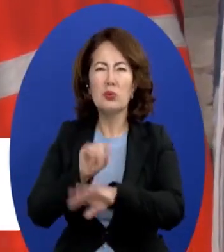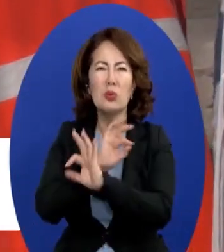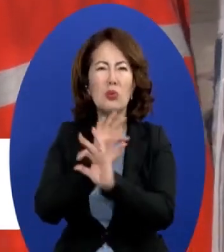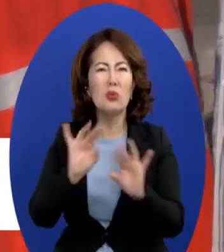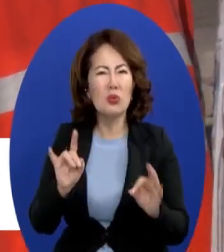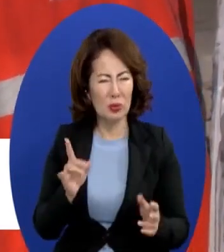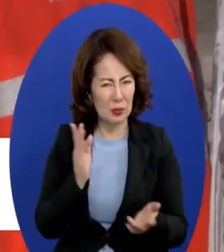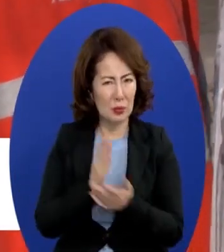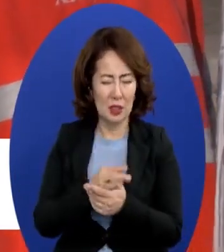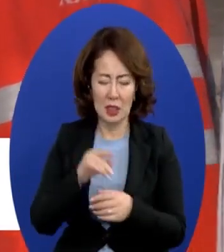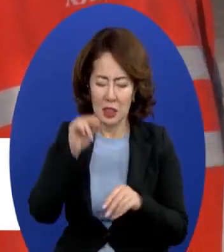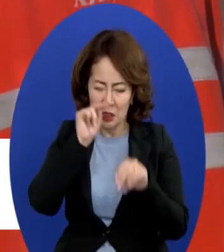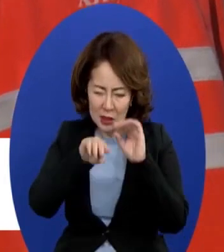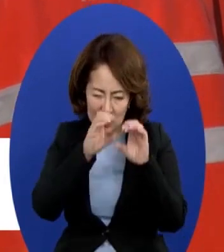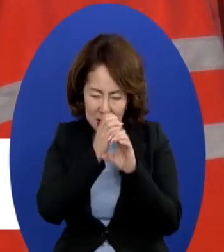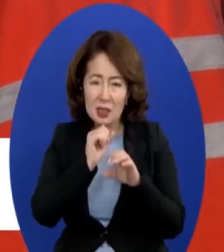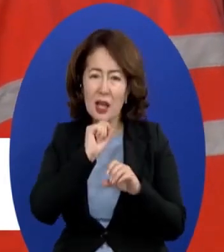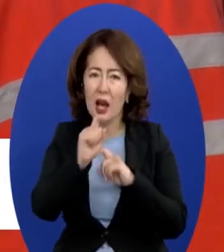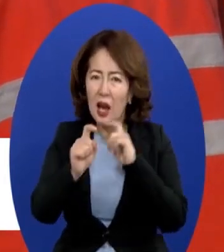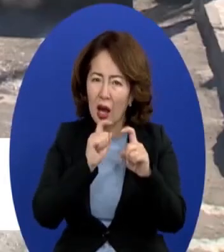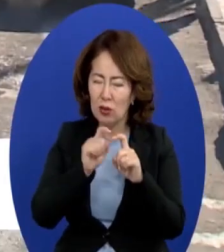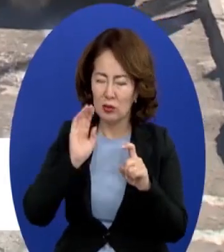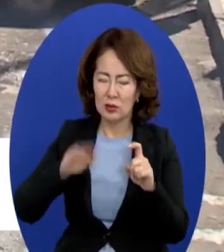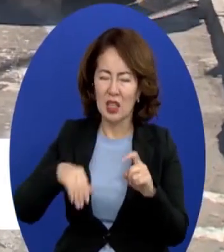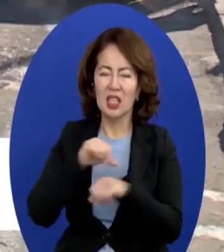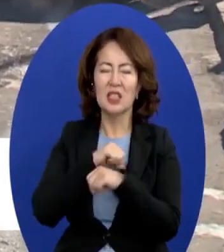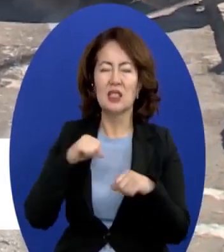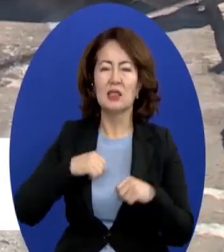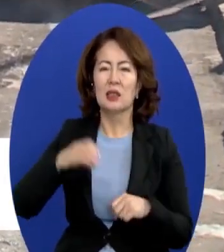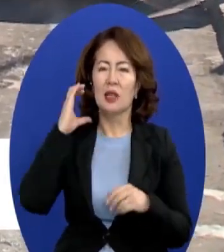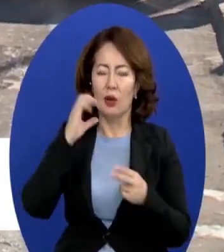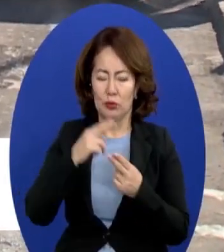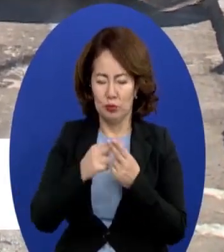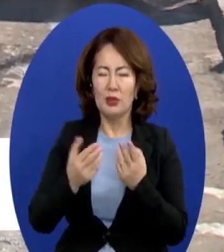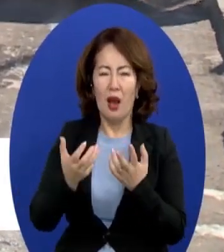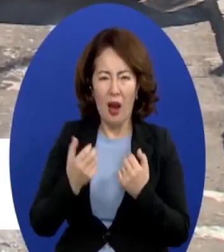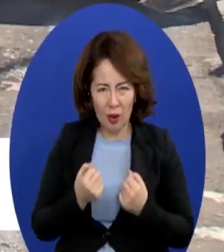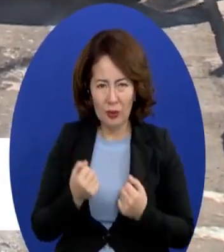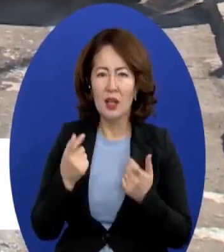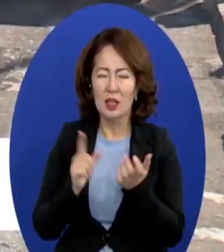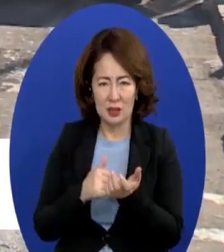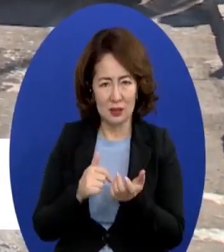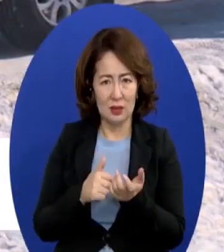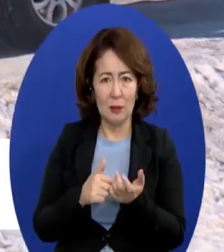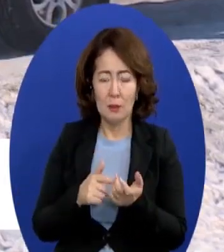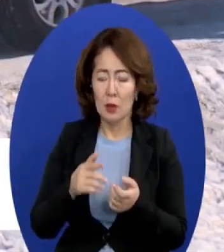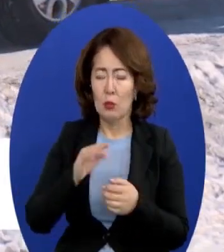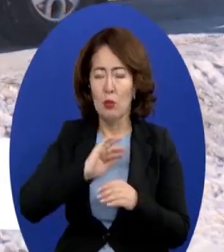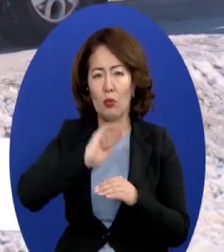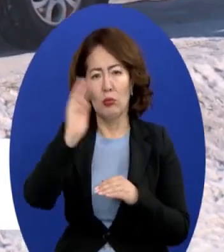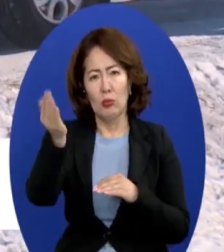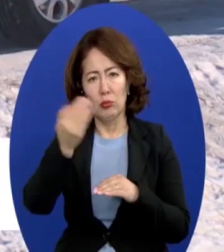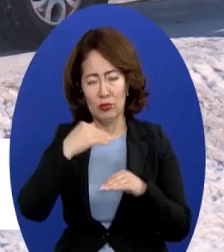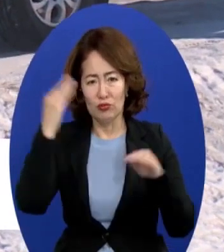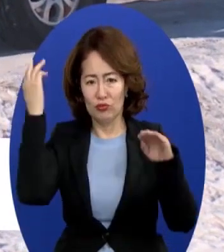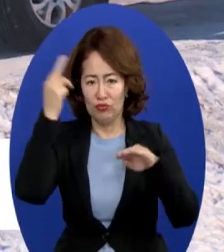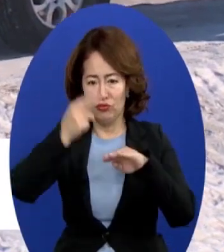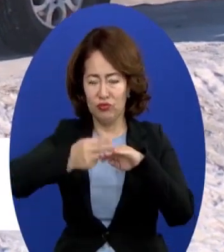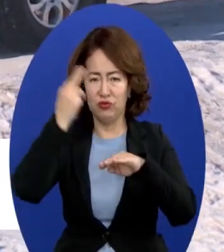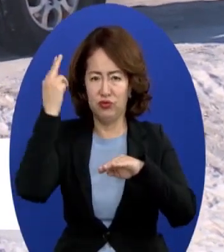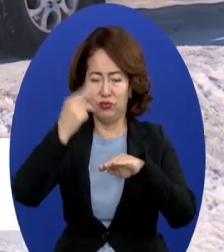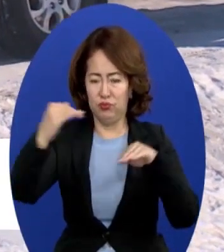учраас шинжилгээний хариу гарсны дараа иргэд автобусны тасалбараа захиалах хэрэгтэй юм. Орох гарах хөдөлгөөний постууд